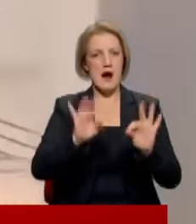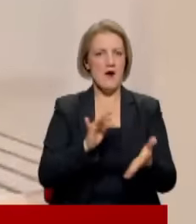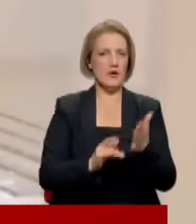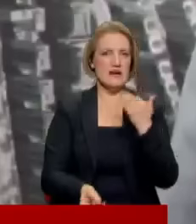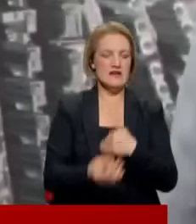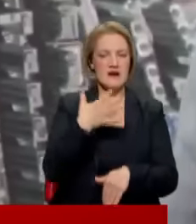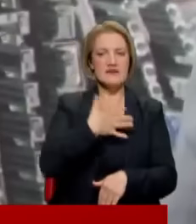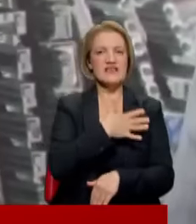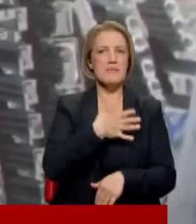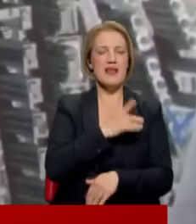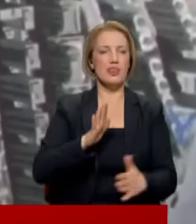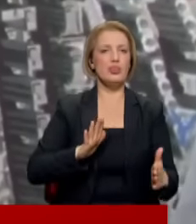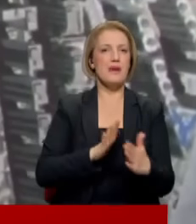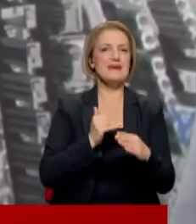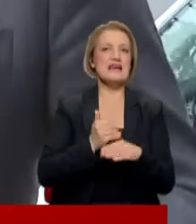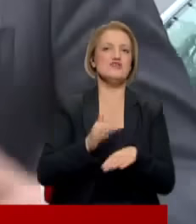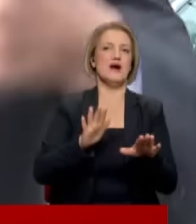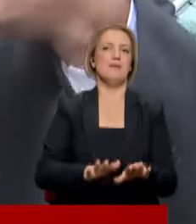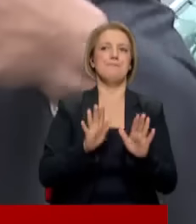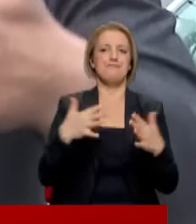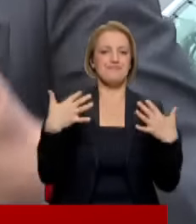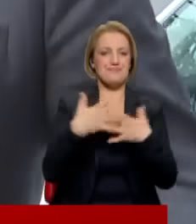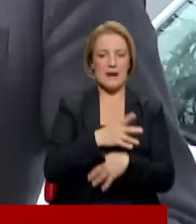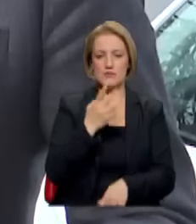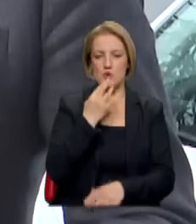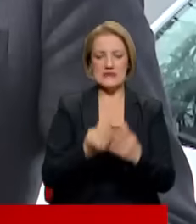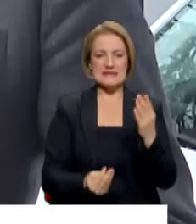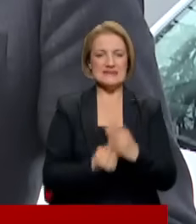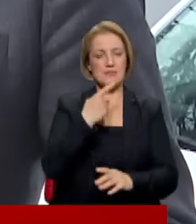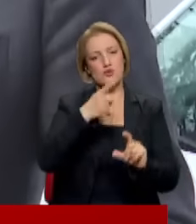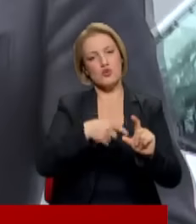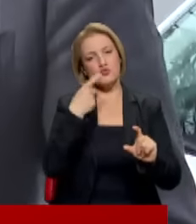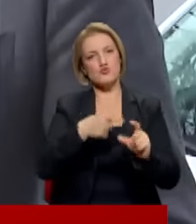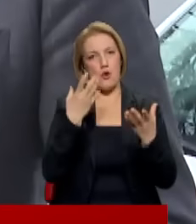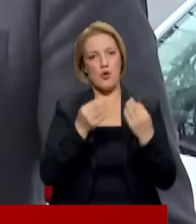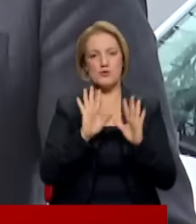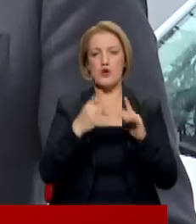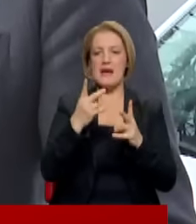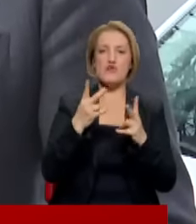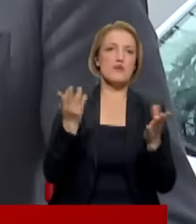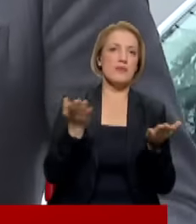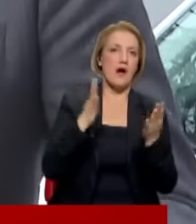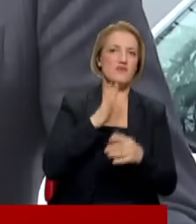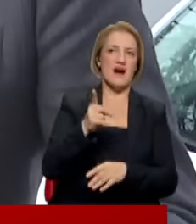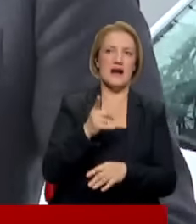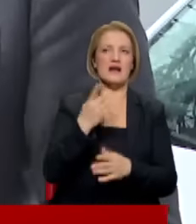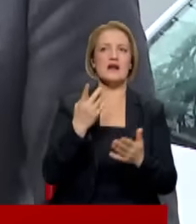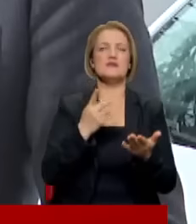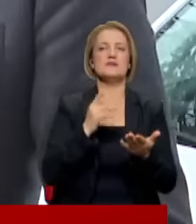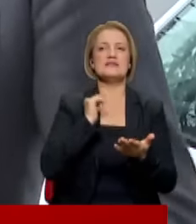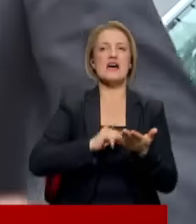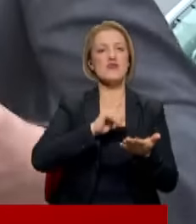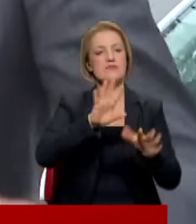çıktı CHP'den K gecikmedi akşam konuştu sabah soruşturma oluyor sonra bir açıklama daha var iddianame